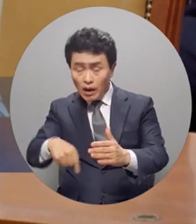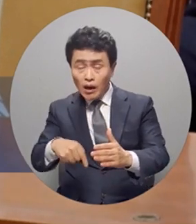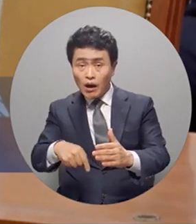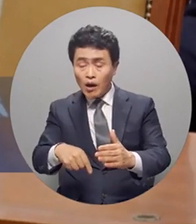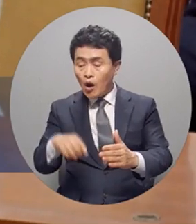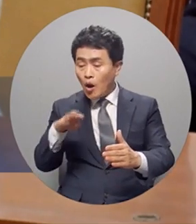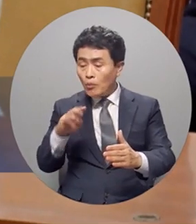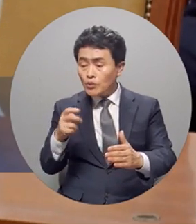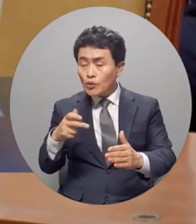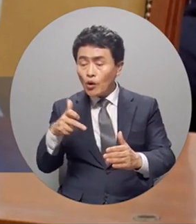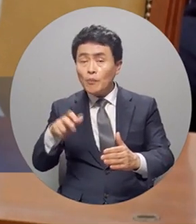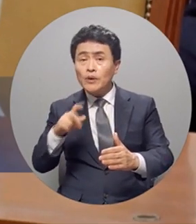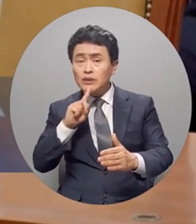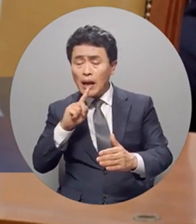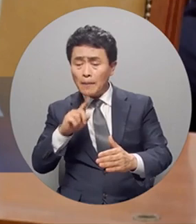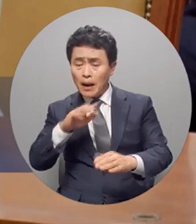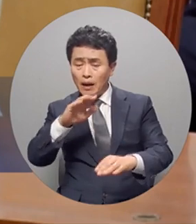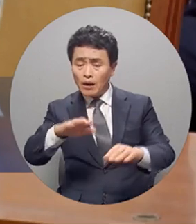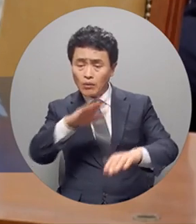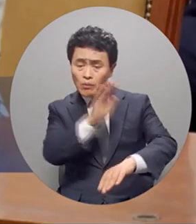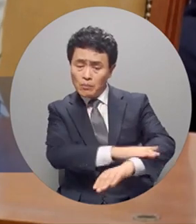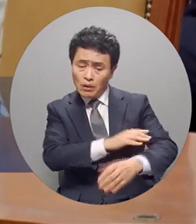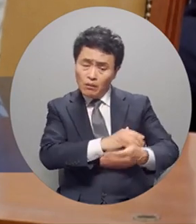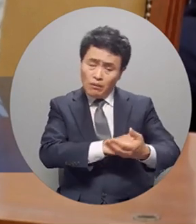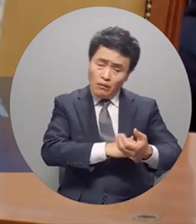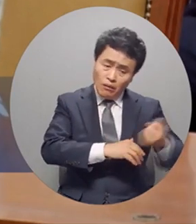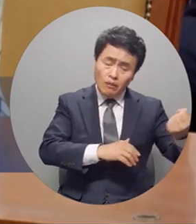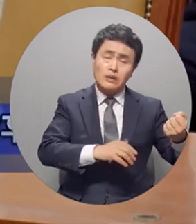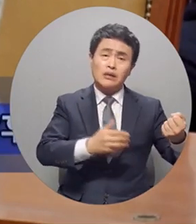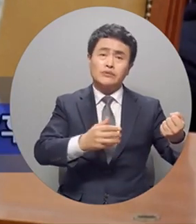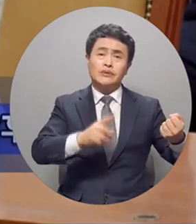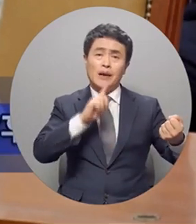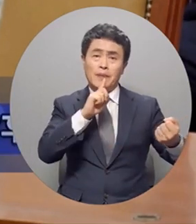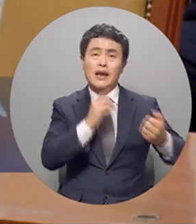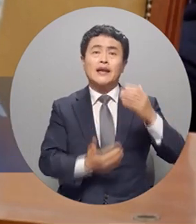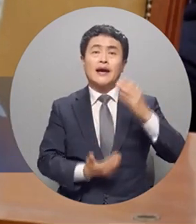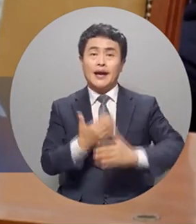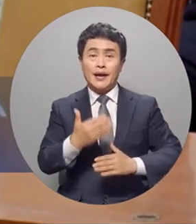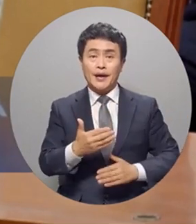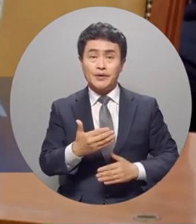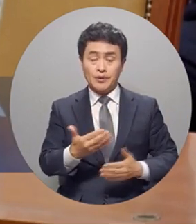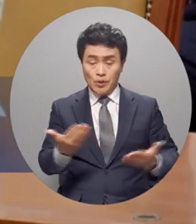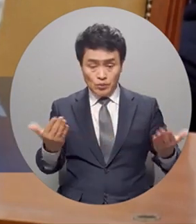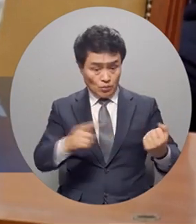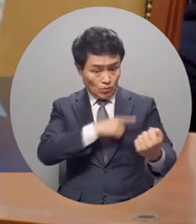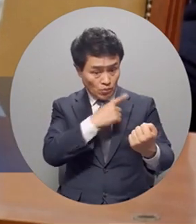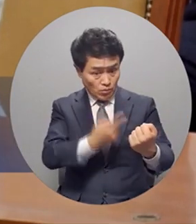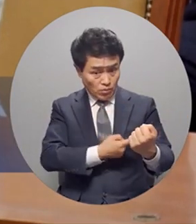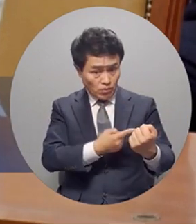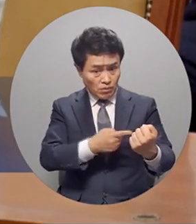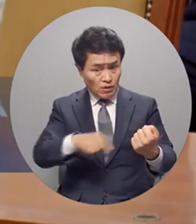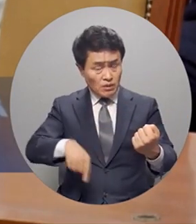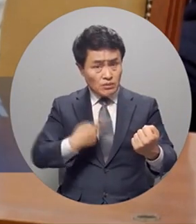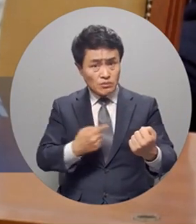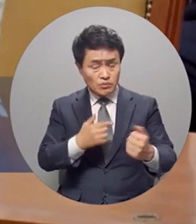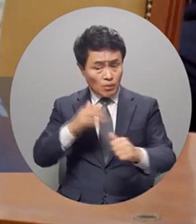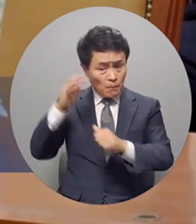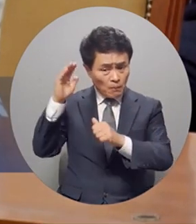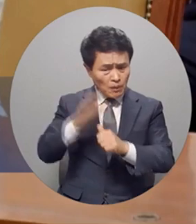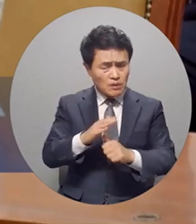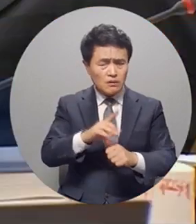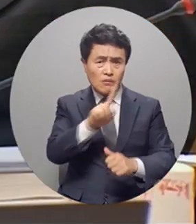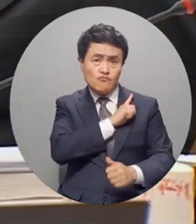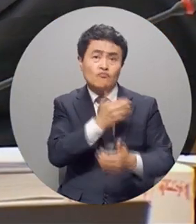이야기를 들을 정도로 편향성을 가지고 있다는 얘기가 있습니다. 노동 권력에서도 스스로를 해방시키는 것이 제일